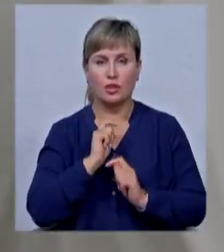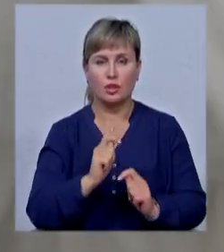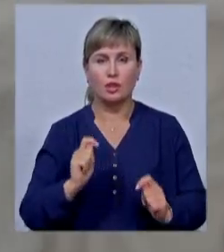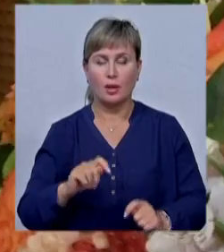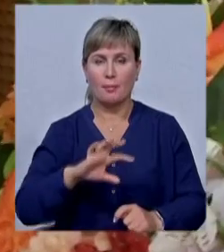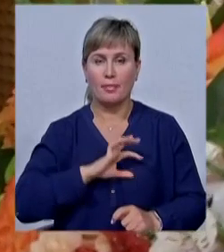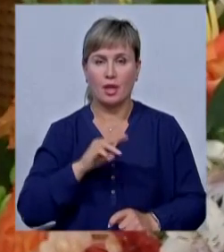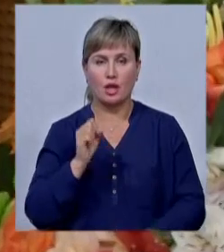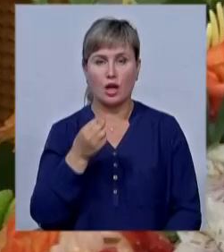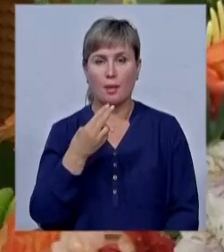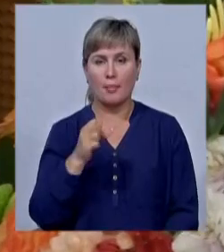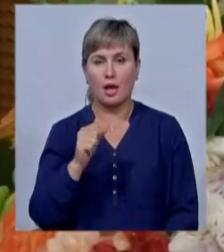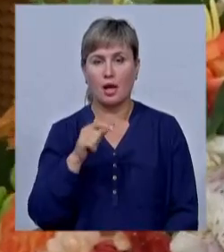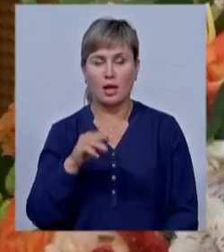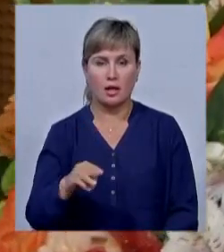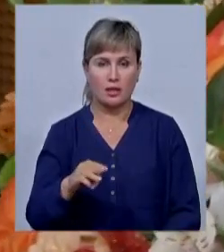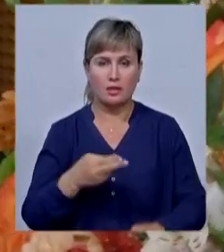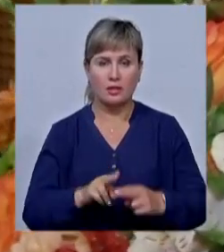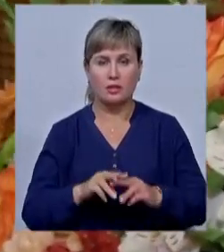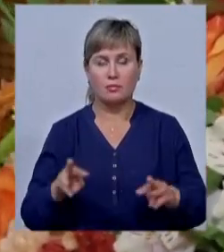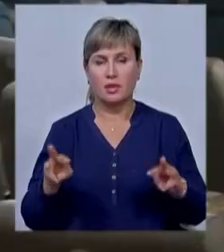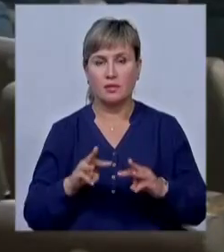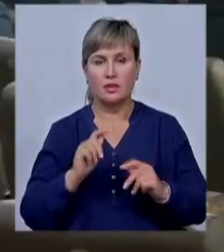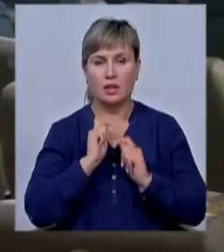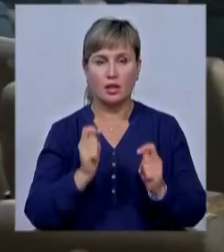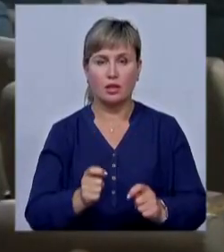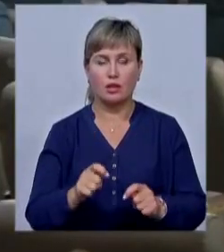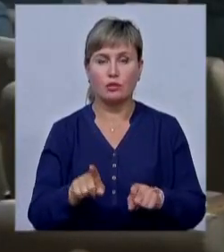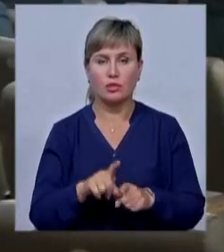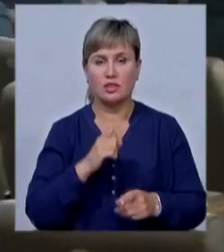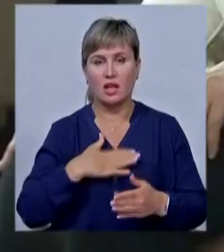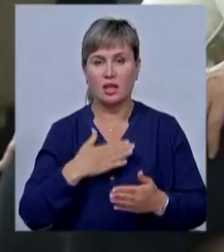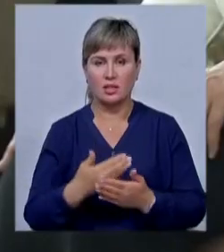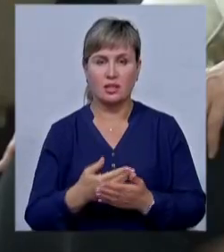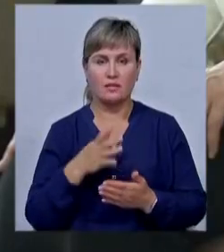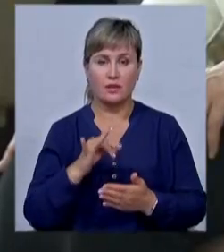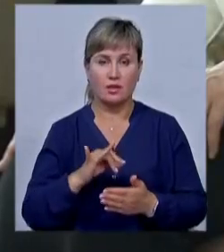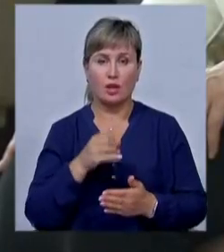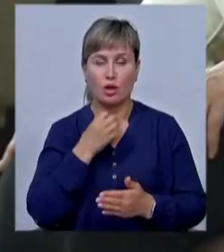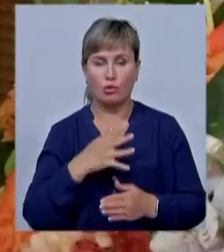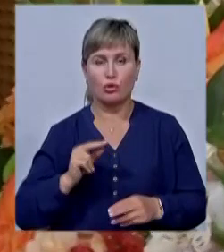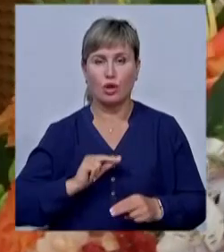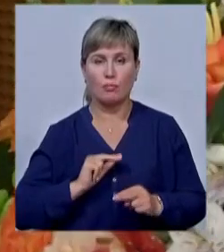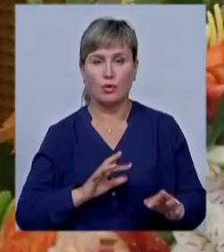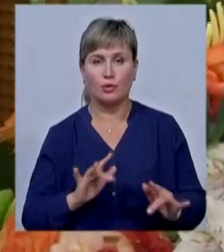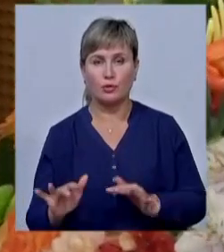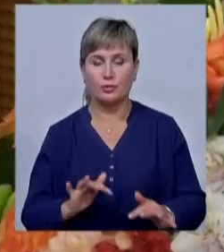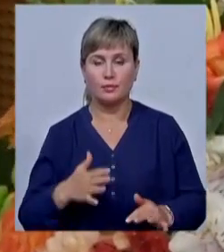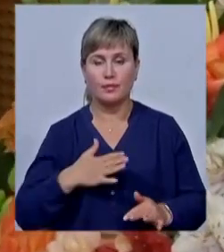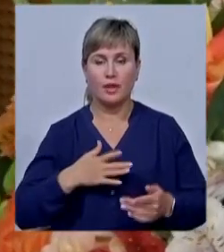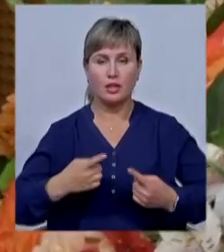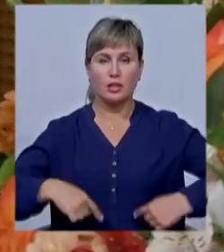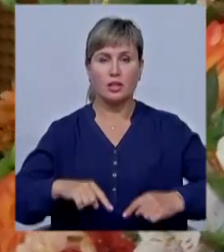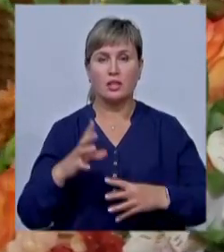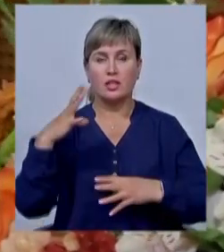медалью «Шапагат» Марина Дурманова. Правительственной награды она удостоилась за активную и плодотворную деятельность. Наша ассоциация совместно